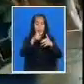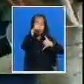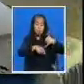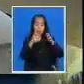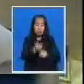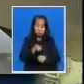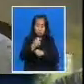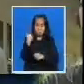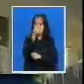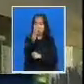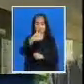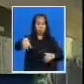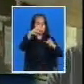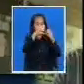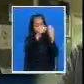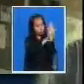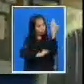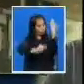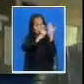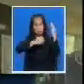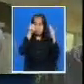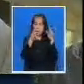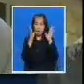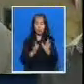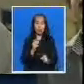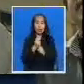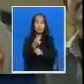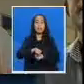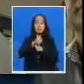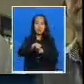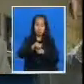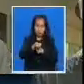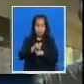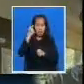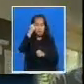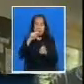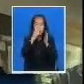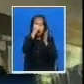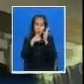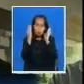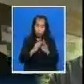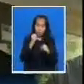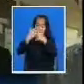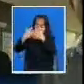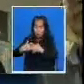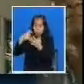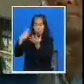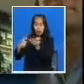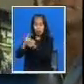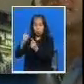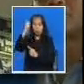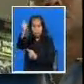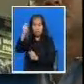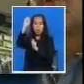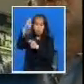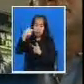ใหญ่ที่สุดที่ไม่มีหลักประกัน ถูกไหมครับ นะถ้าเป็นผู้ใช้แรงงานอยู่ในโรงงานมีประกันสังคมคนเป็นข้าราชการ